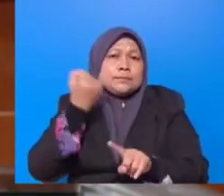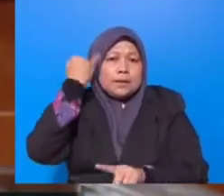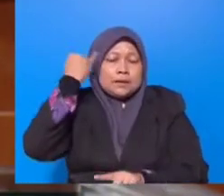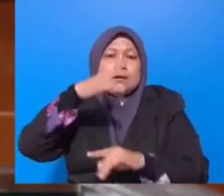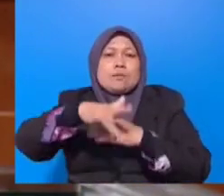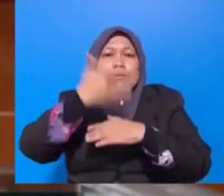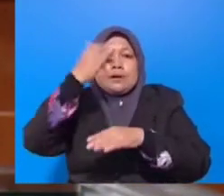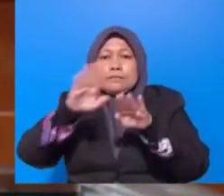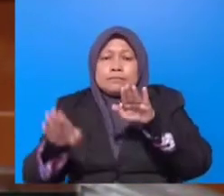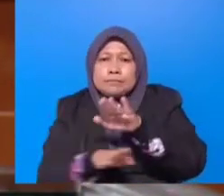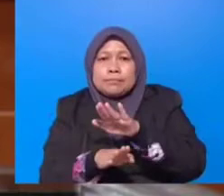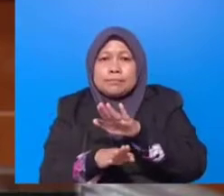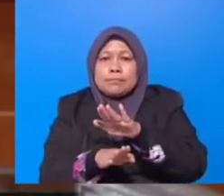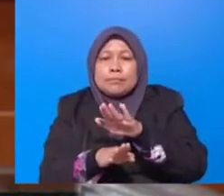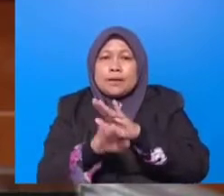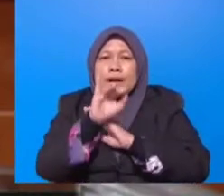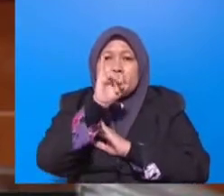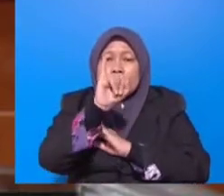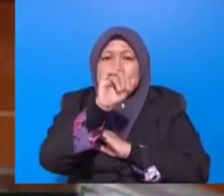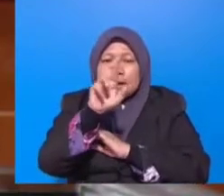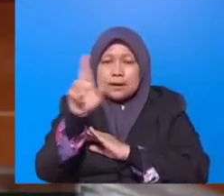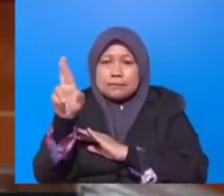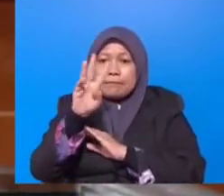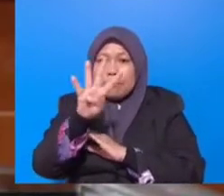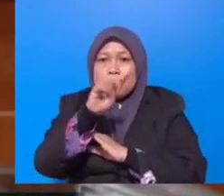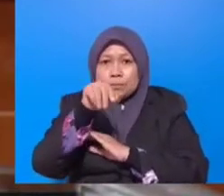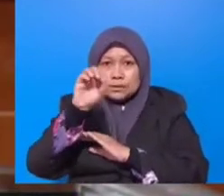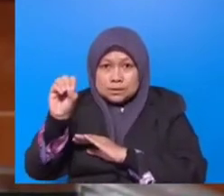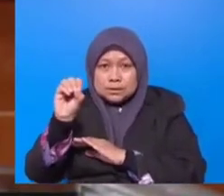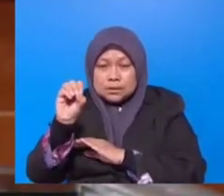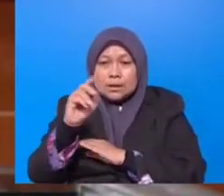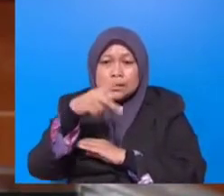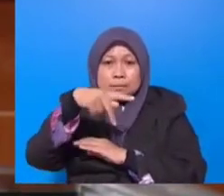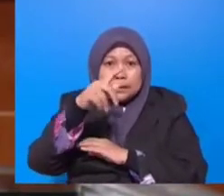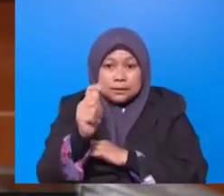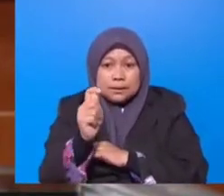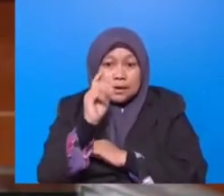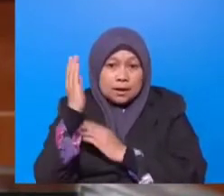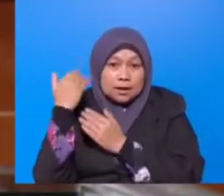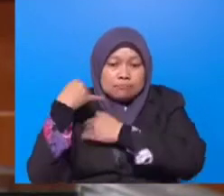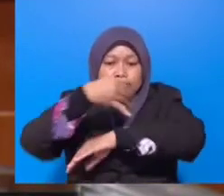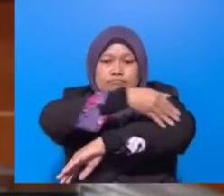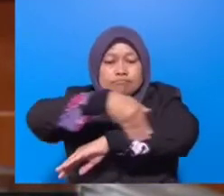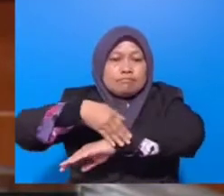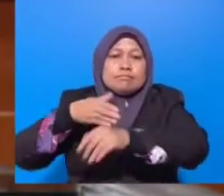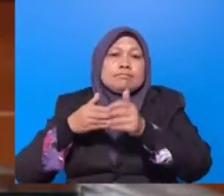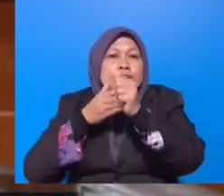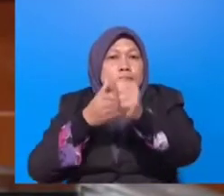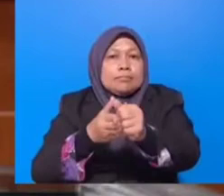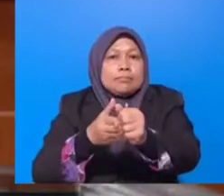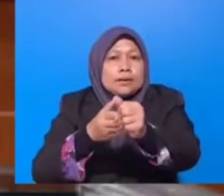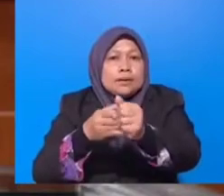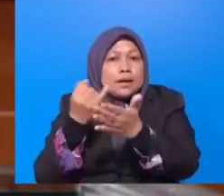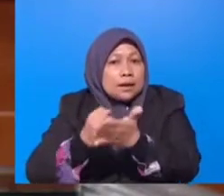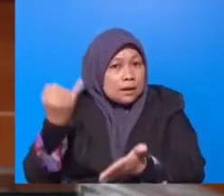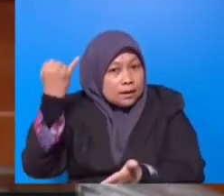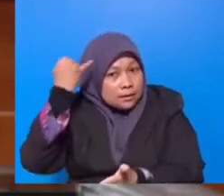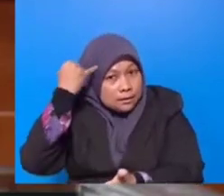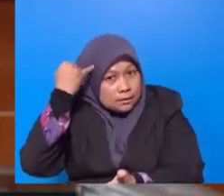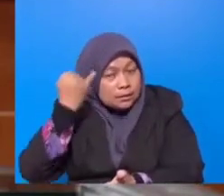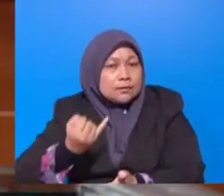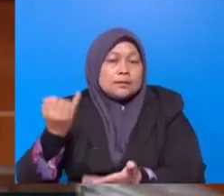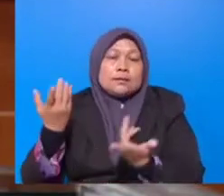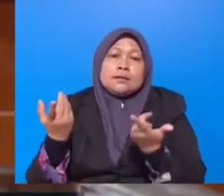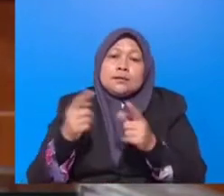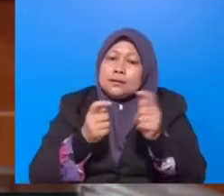di bawah Blend tidak Anda Aa popcorn Jiro kepiti yang akan menggariskan inisiatif dan juga